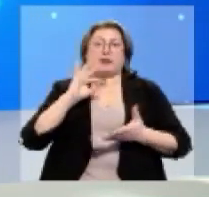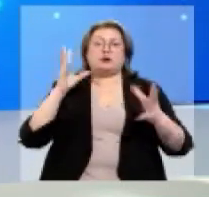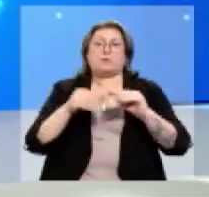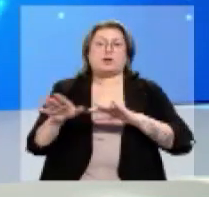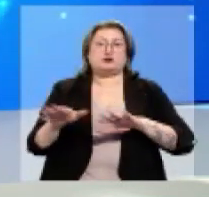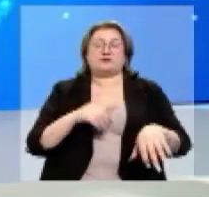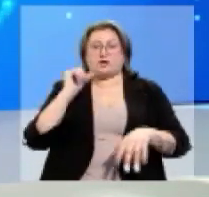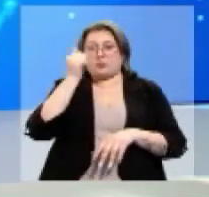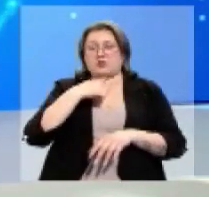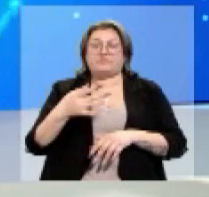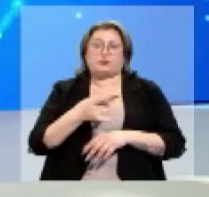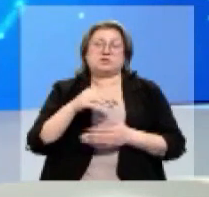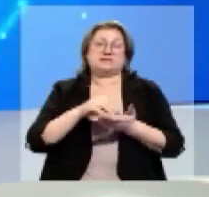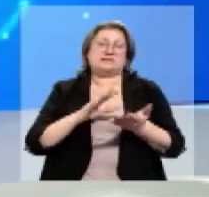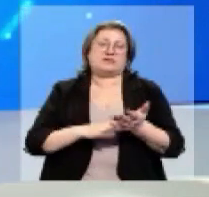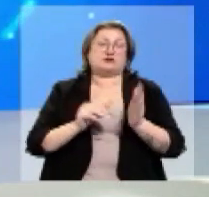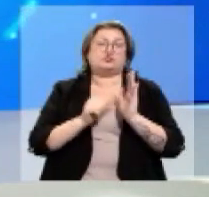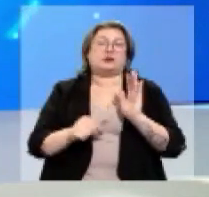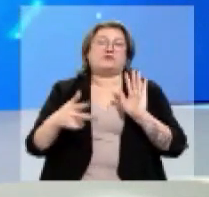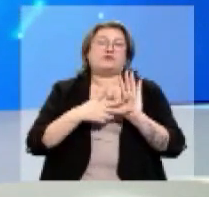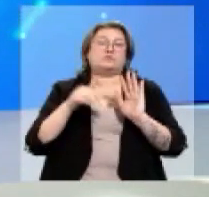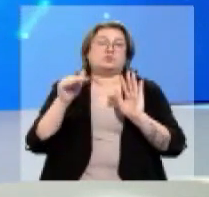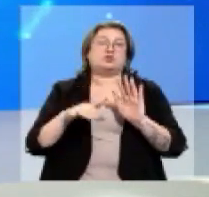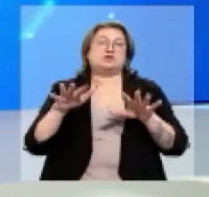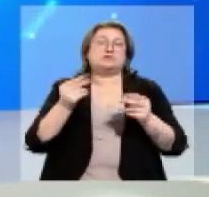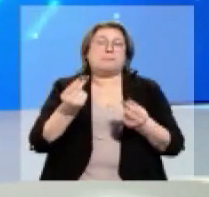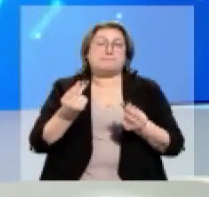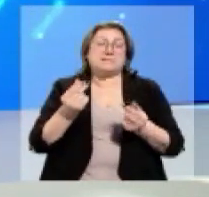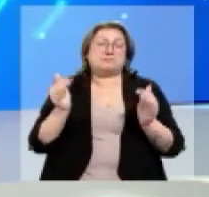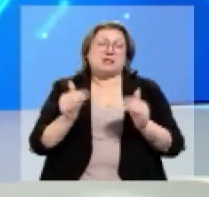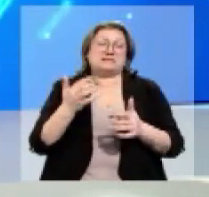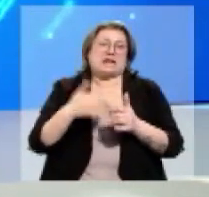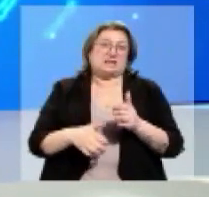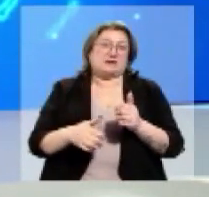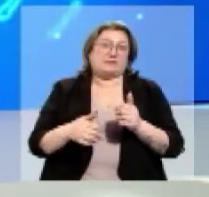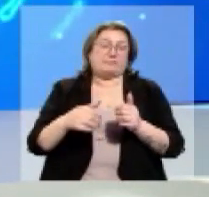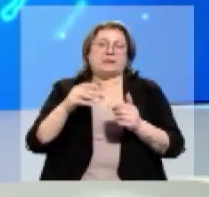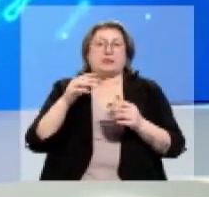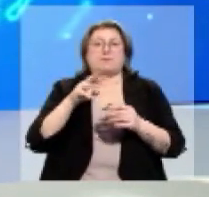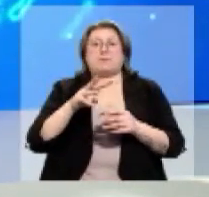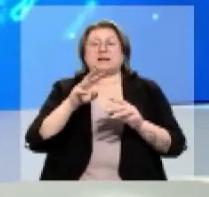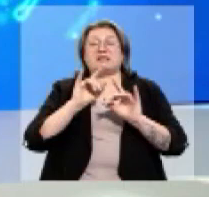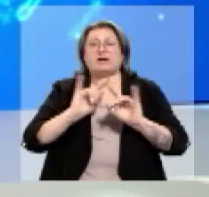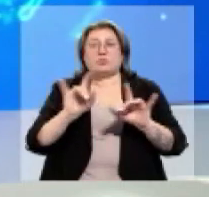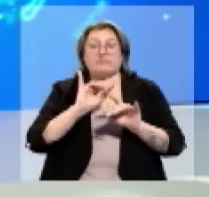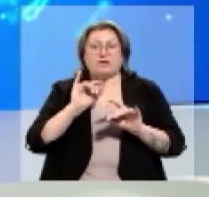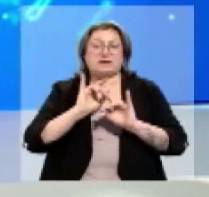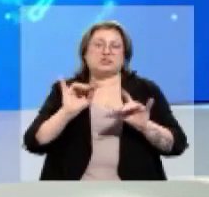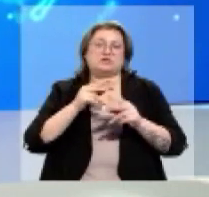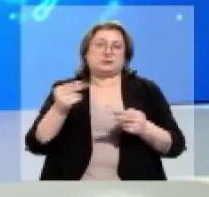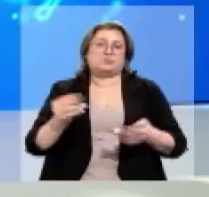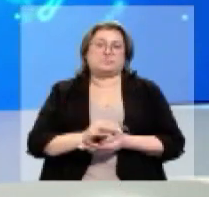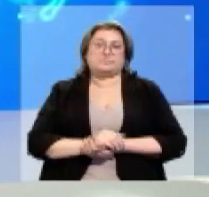итогам прошедшего года в регионе зарегистрировано 68 тысяч субъектов малого и среднего бизнеса. Маргарита Иванова продолжит тему.